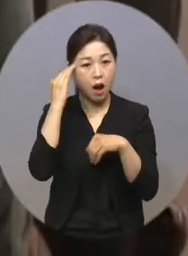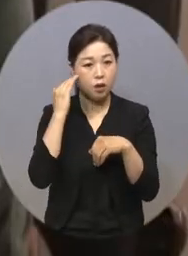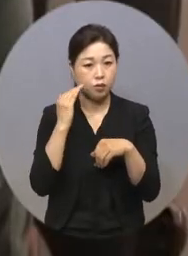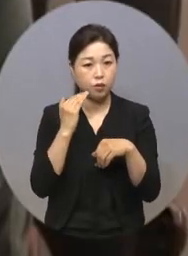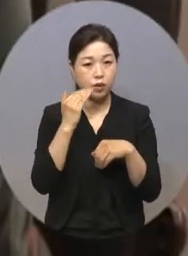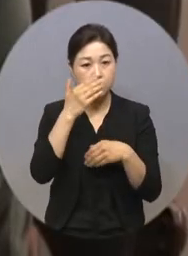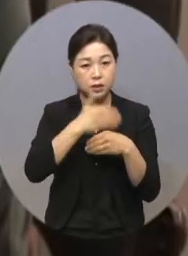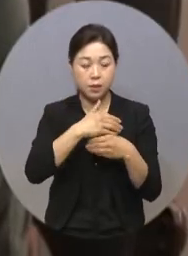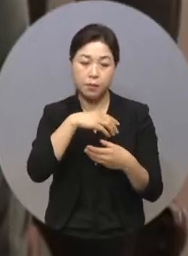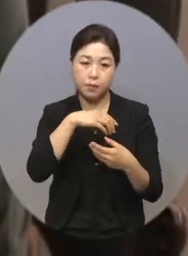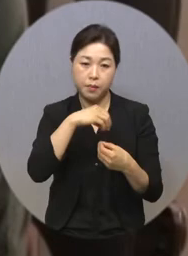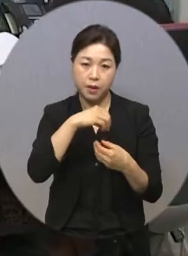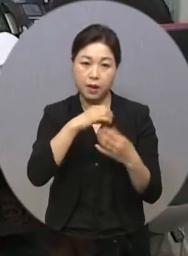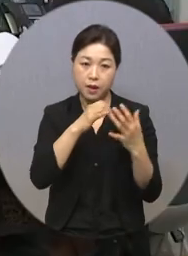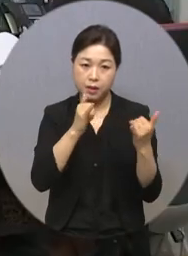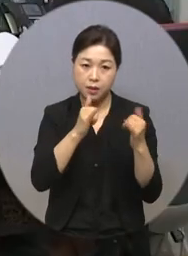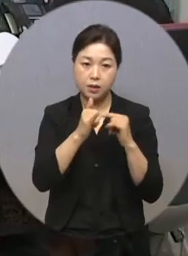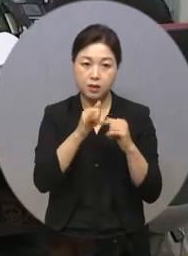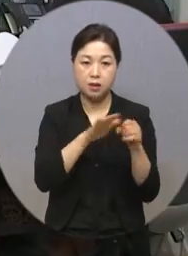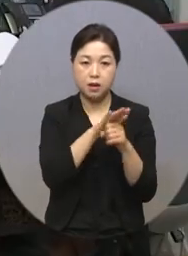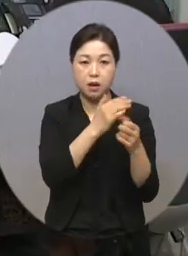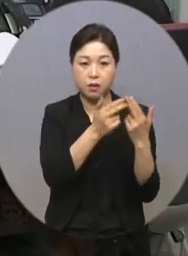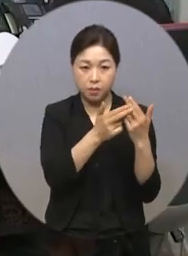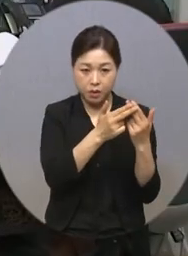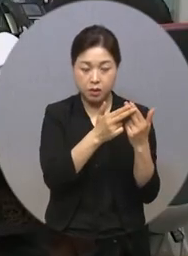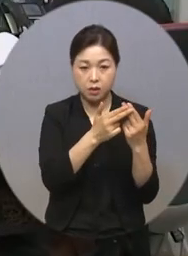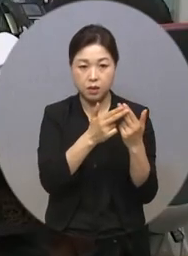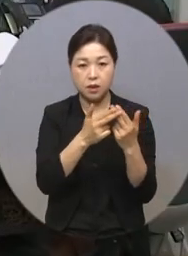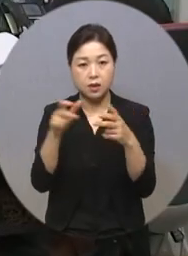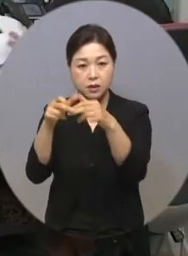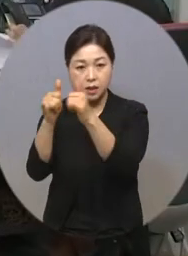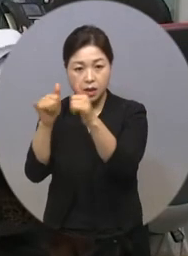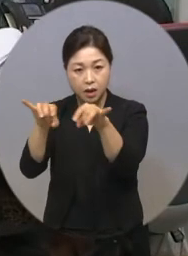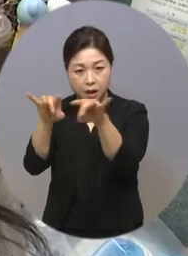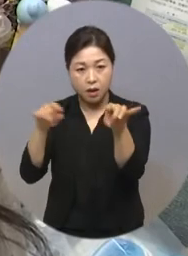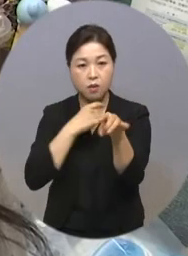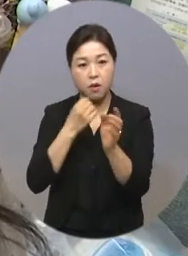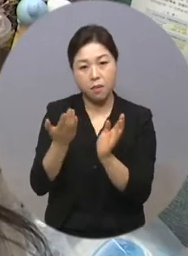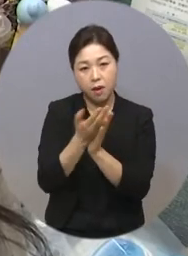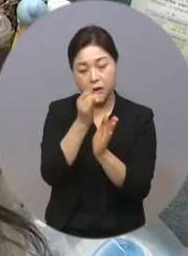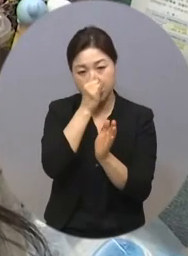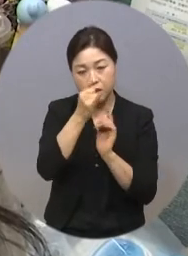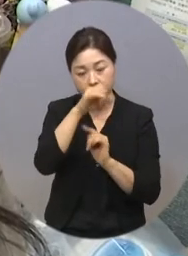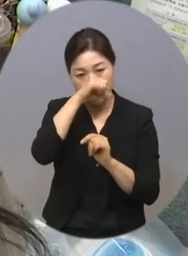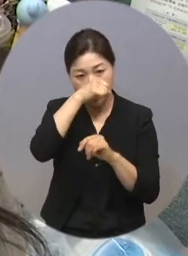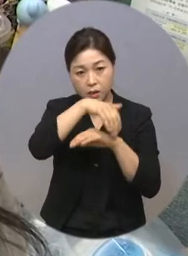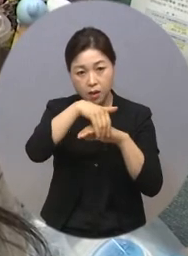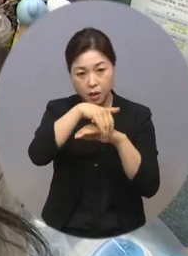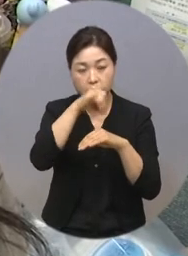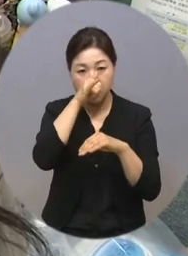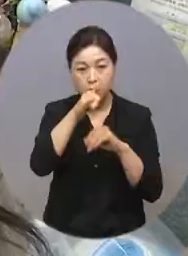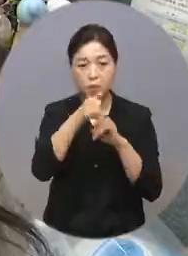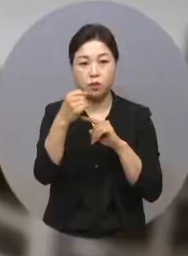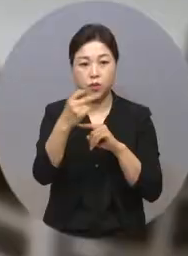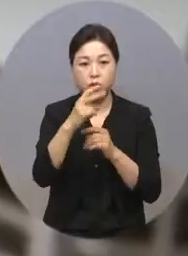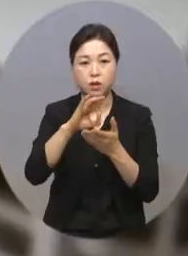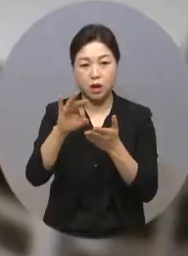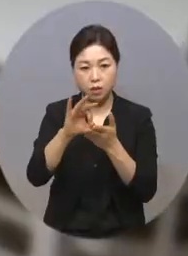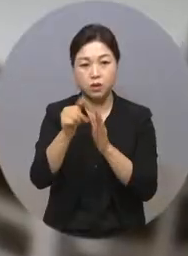옆에는 당사자의 욕구를 반영한 개인별 재정 지원 계획 수립과 적절한 사용을 지원합니다